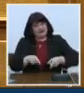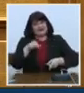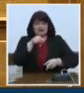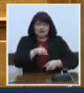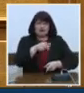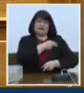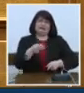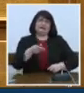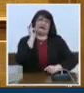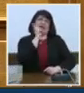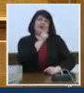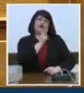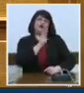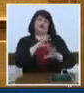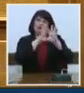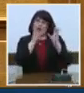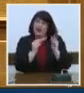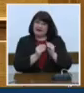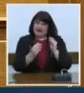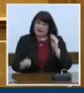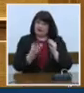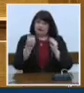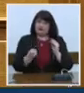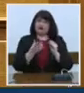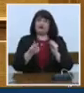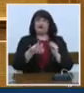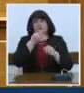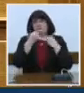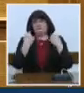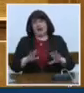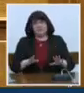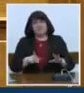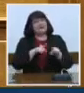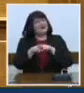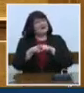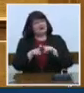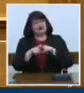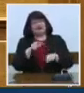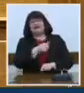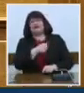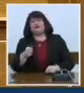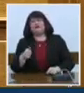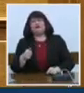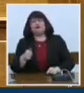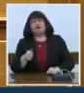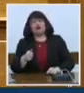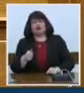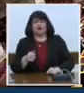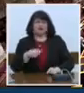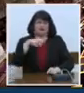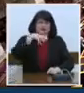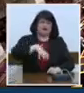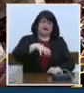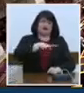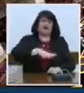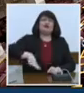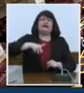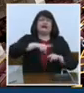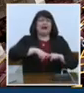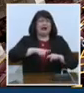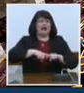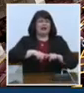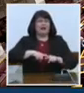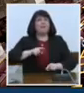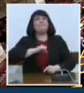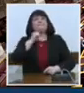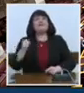Οι παρεμβάσεις αυτές, τις οποίες ανακοίνωνω σήμερα, δεν εξαντλούνται μόνο στον ιδιωτικό τομέα. Γι' αυτό και στο πειθαρχικό δίκαιο